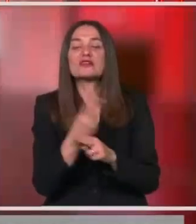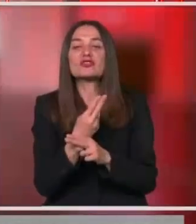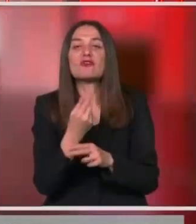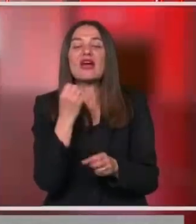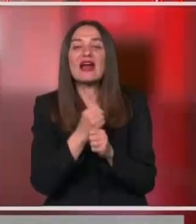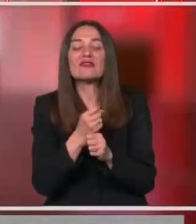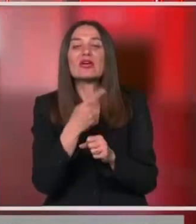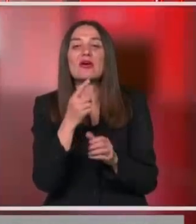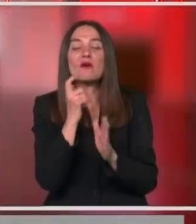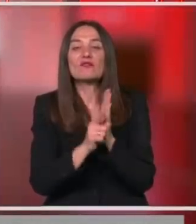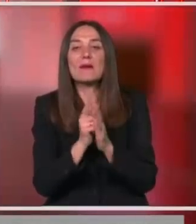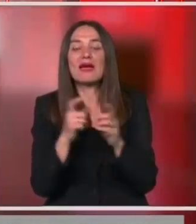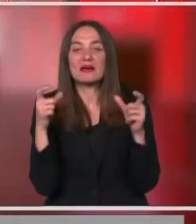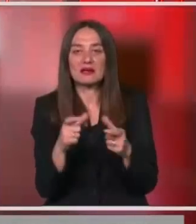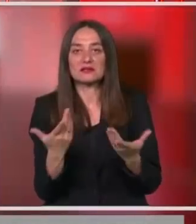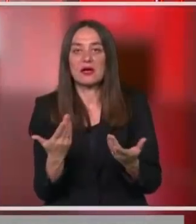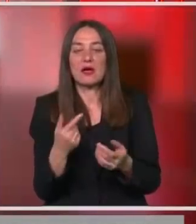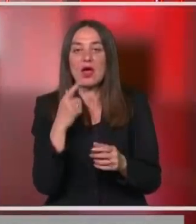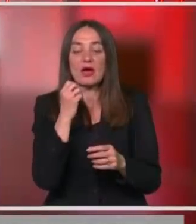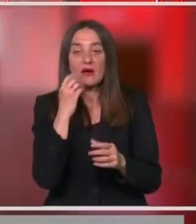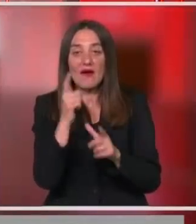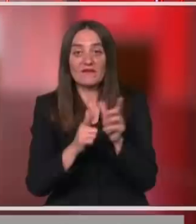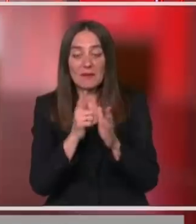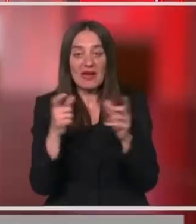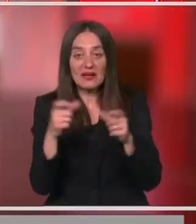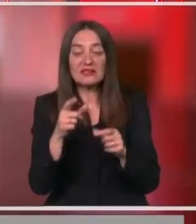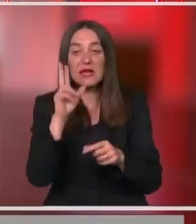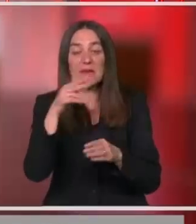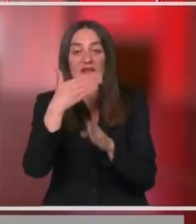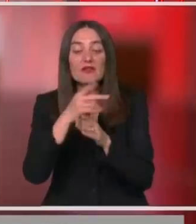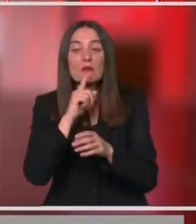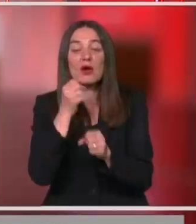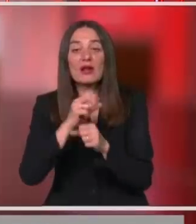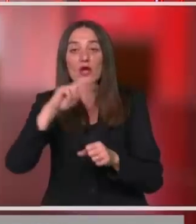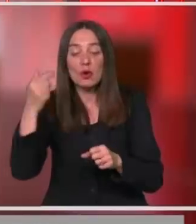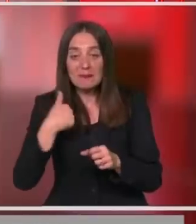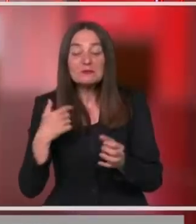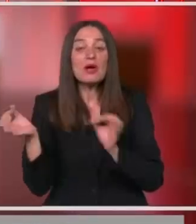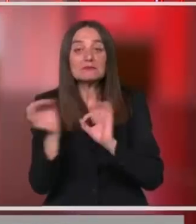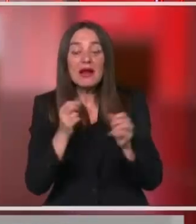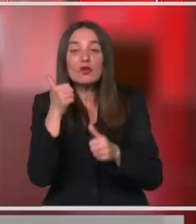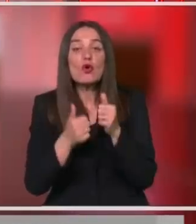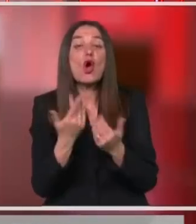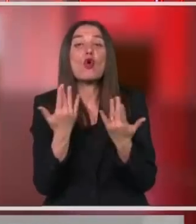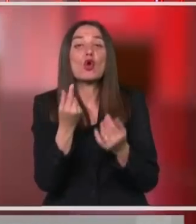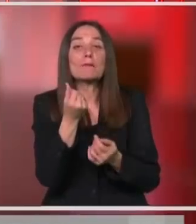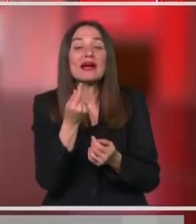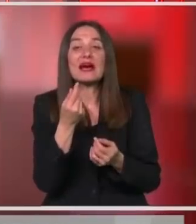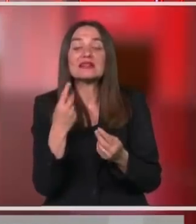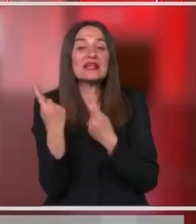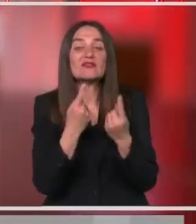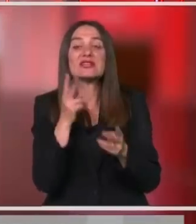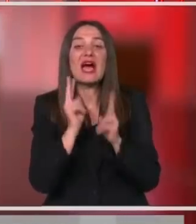krize. Ne, razumem vas. Znači, tokom krize imate i kompanije koje se bave drugim stvarima. Dakle, mi smo spremni da učestvujemo. Koliko para? Pa zavisi kakvi su